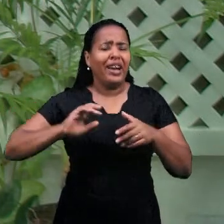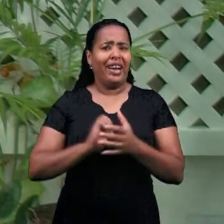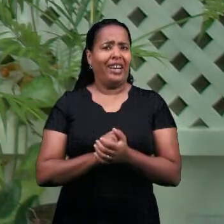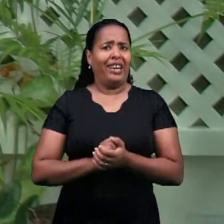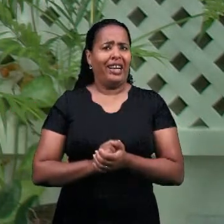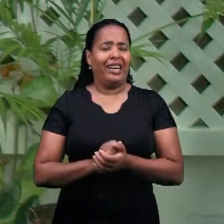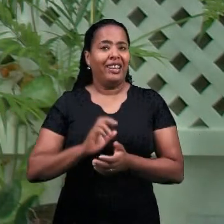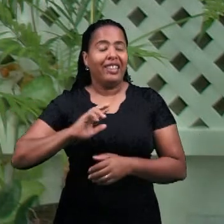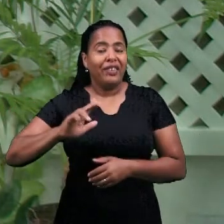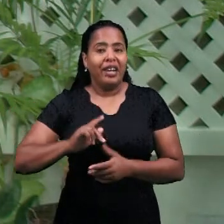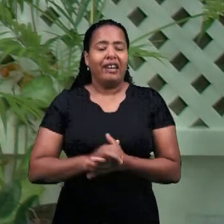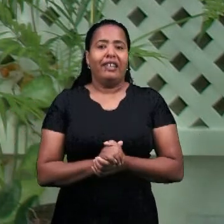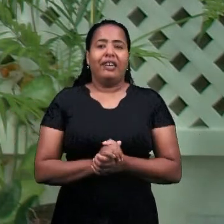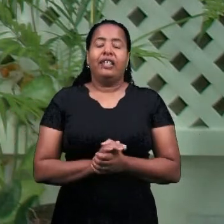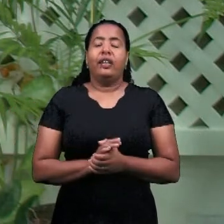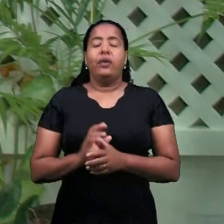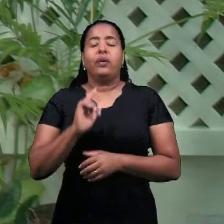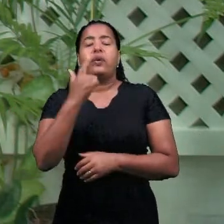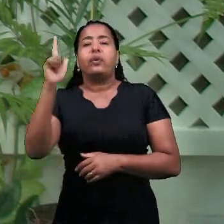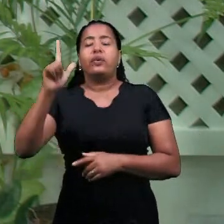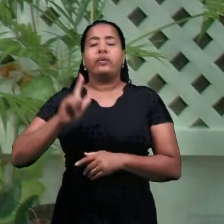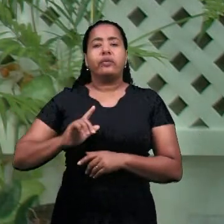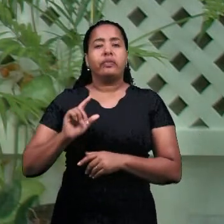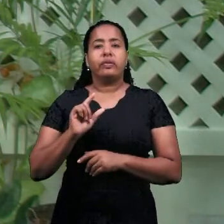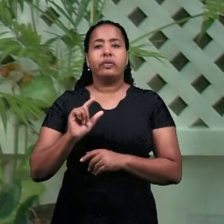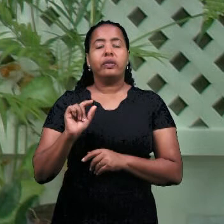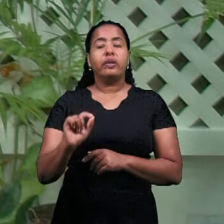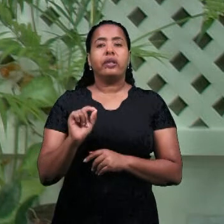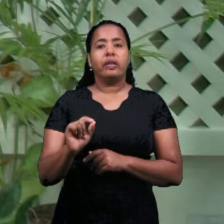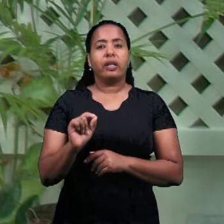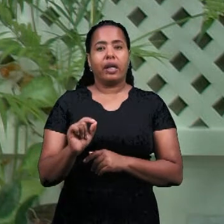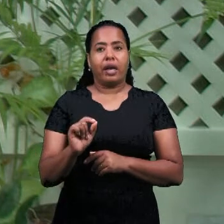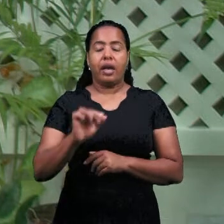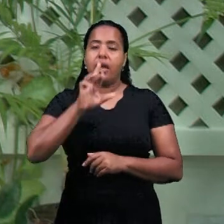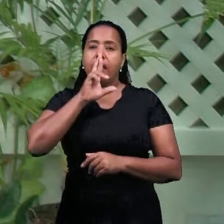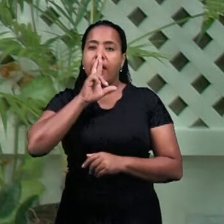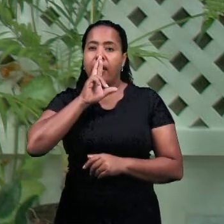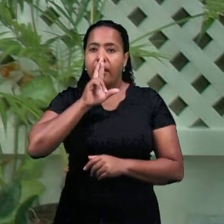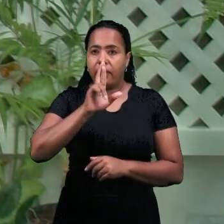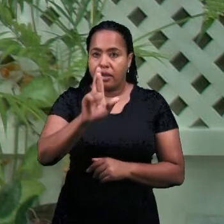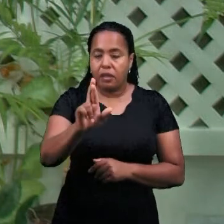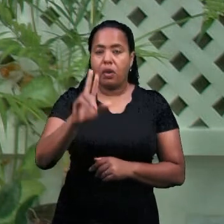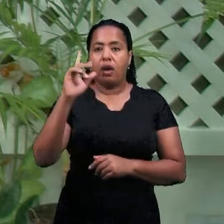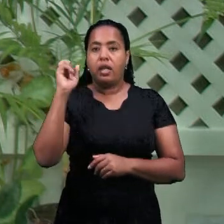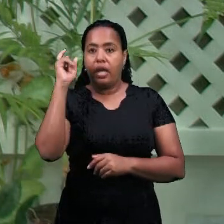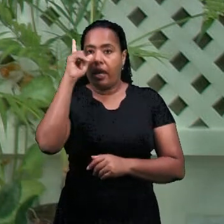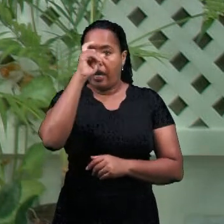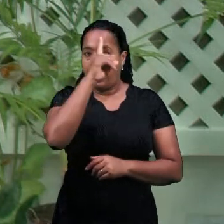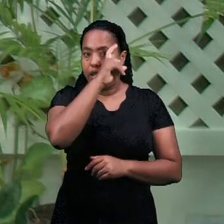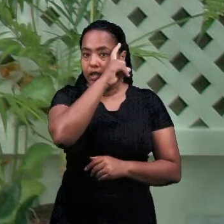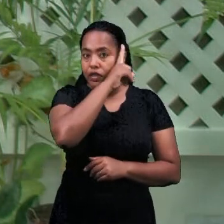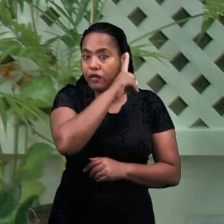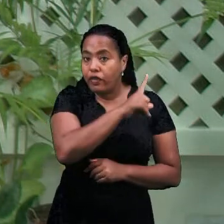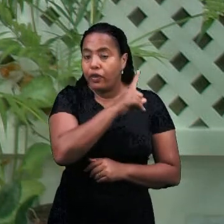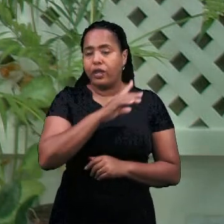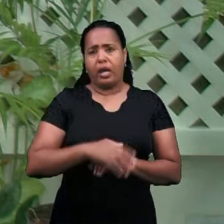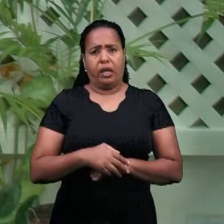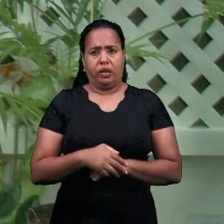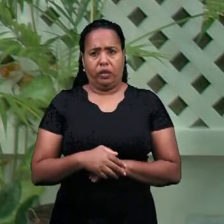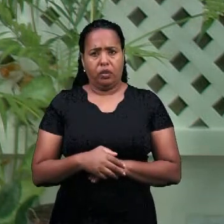ici ça. Mais une autre chose, comme réponse, la difficulté de ce frère, je veux